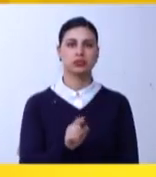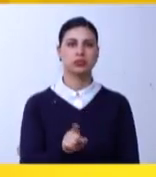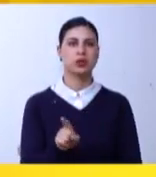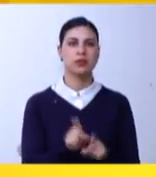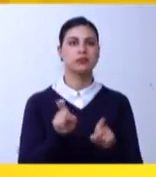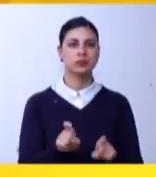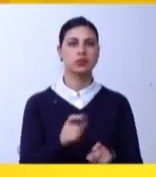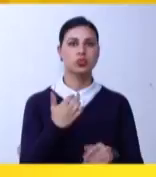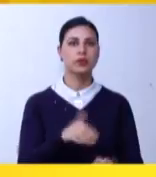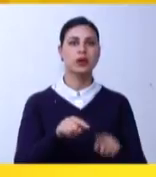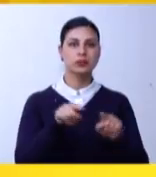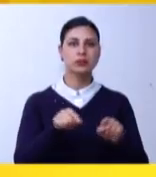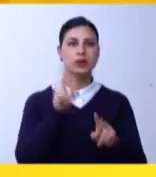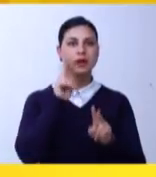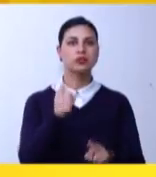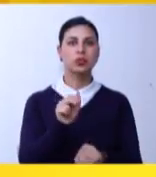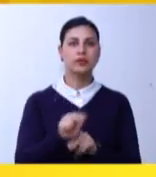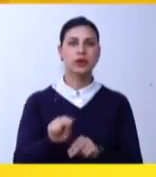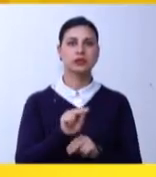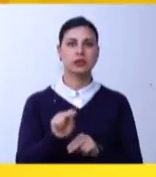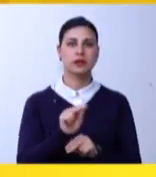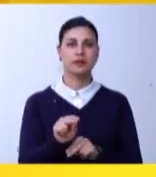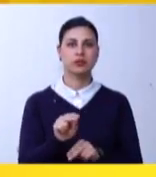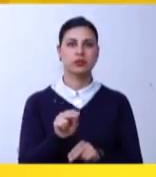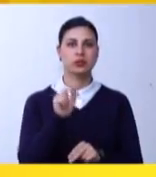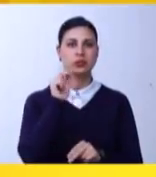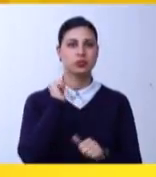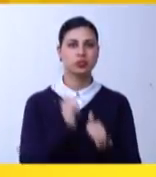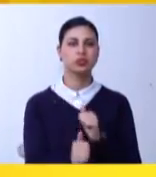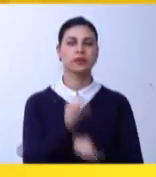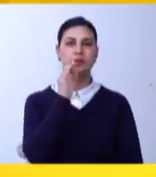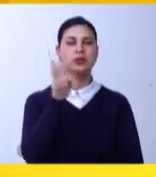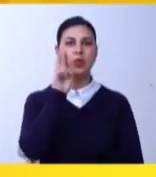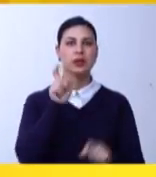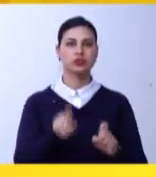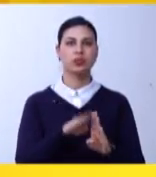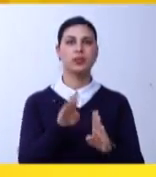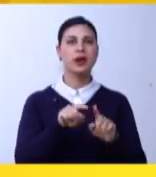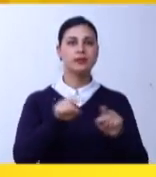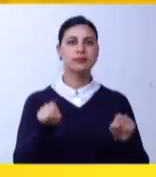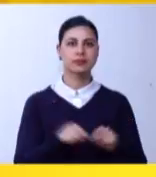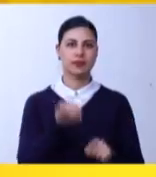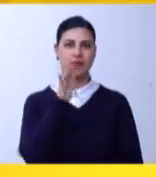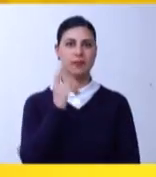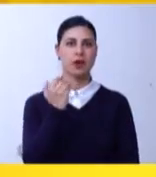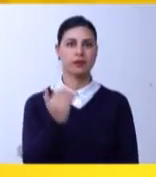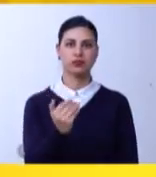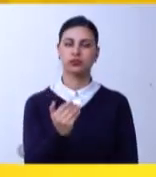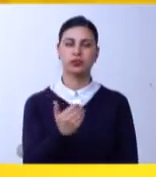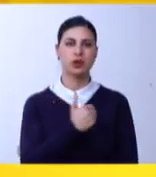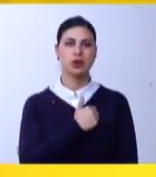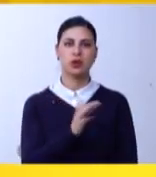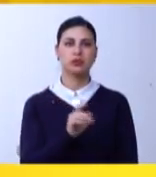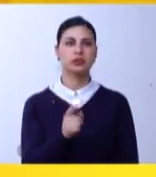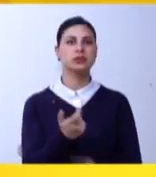რომ დაჭდეს და აღარ ვიცი როგორ რა ხერხს აღარ მიმართ. ვერაფრით ვერ მოვაშორე ქოთანს,